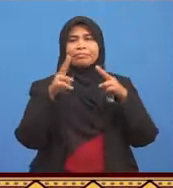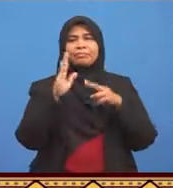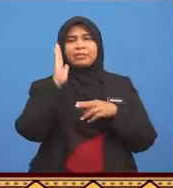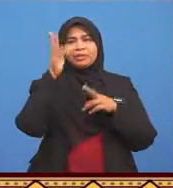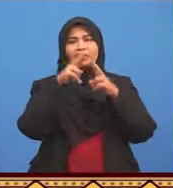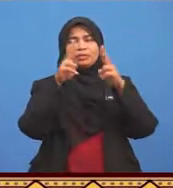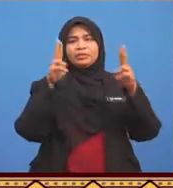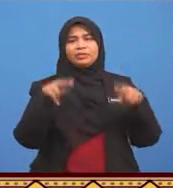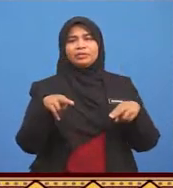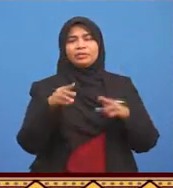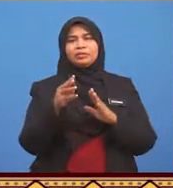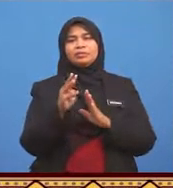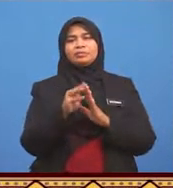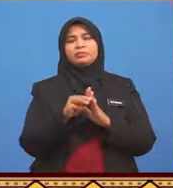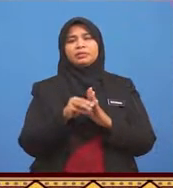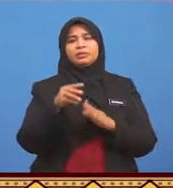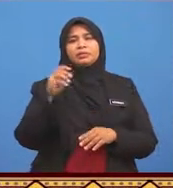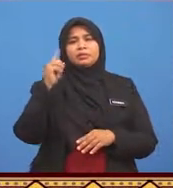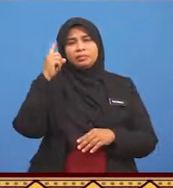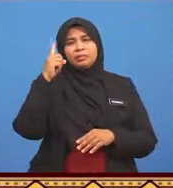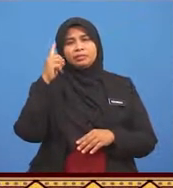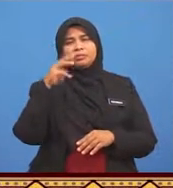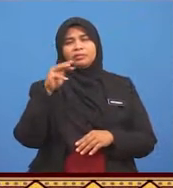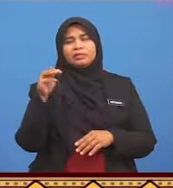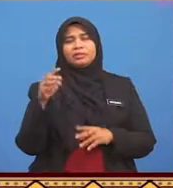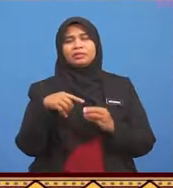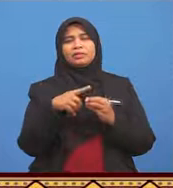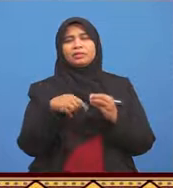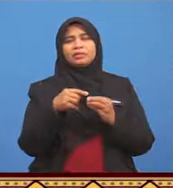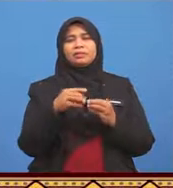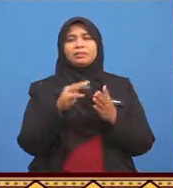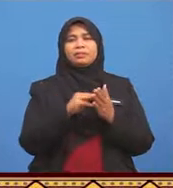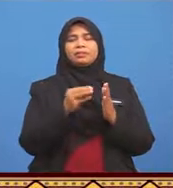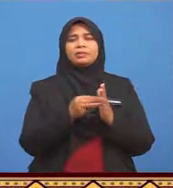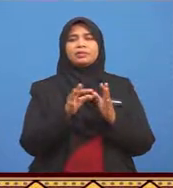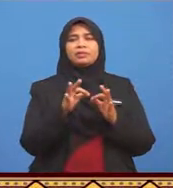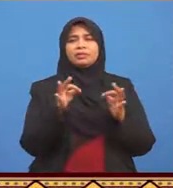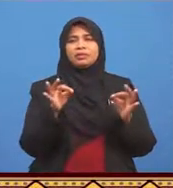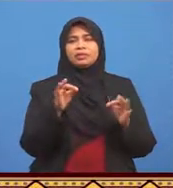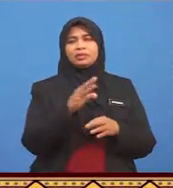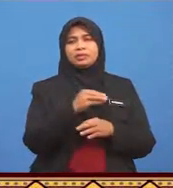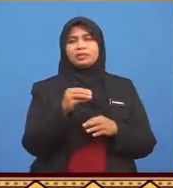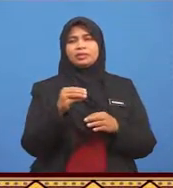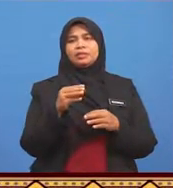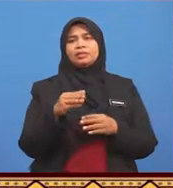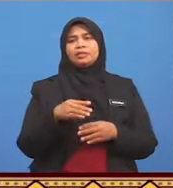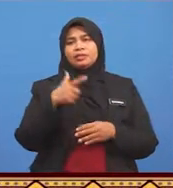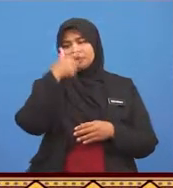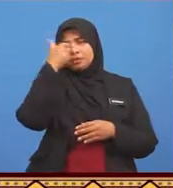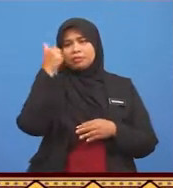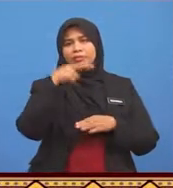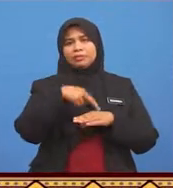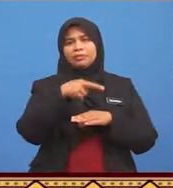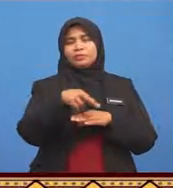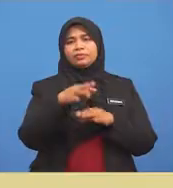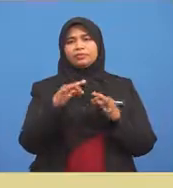sedikit pemahaman murid-murid berkaitan maksud ayat dan sebab nuzul ayat 5 dan 6 surah